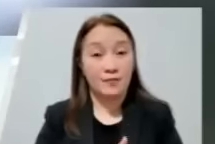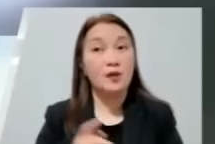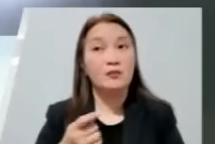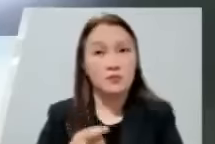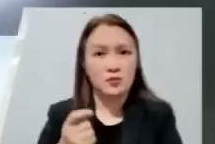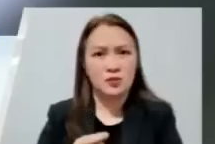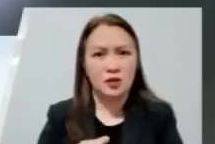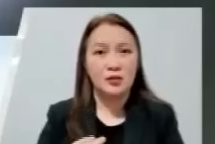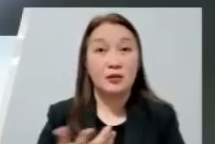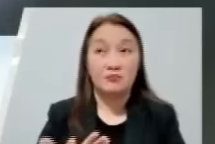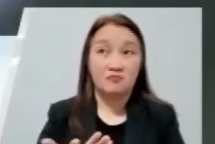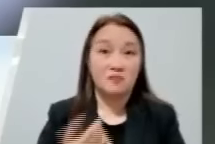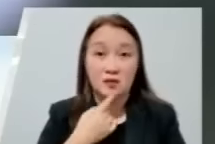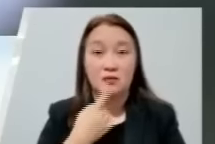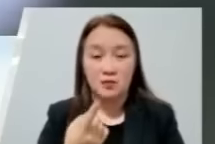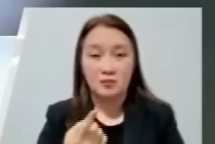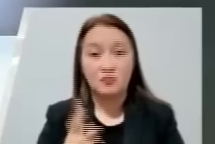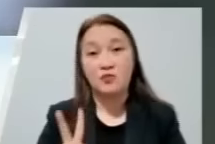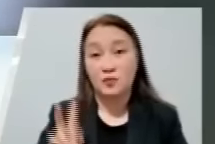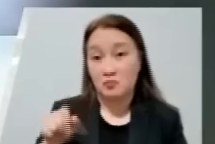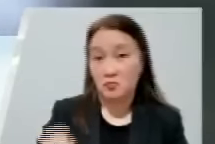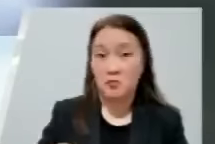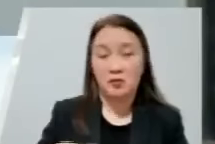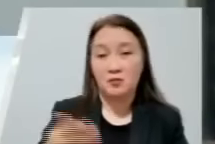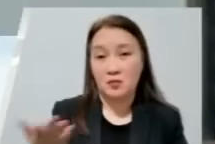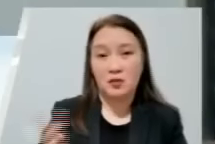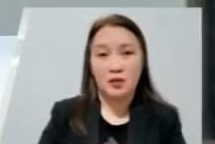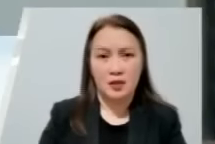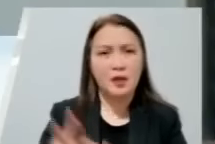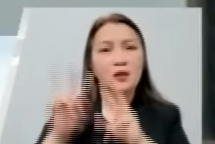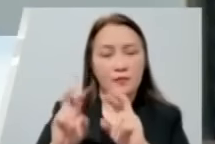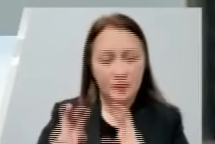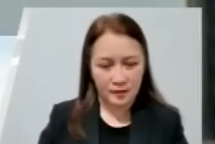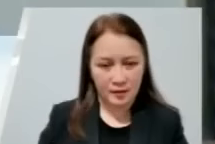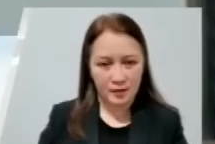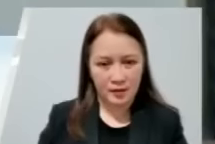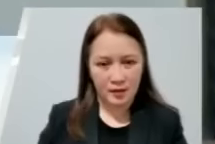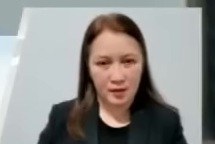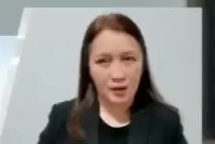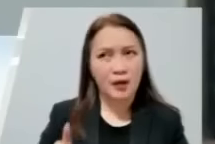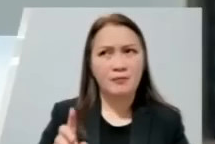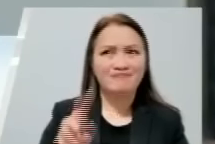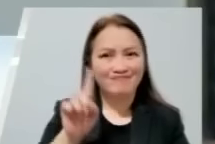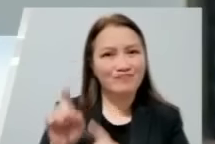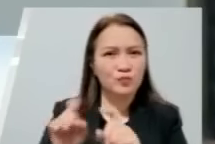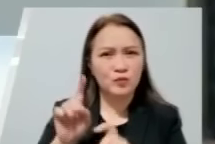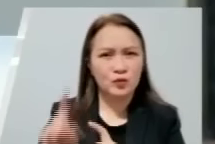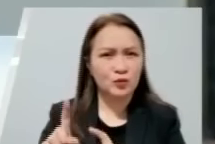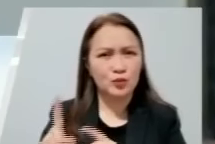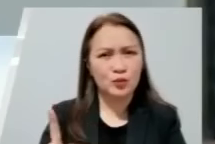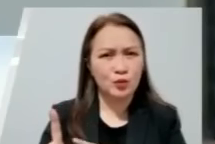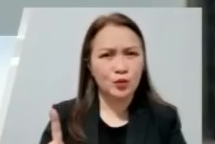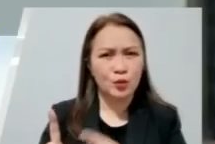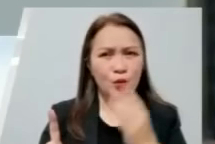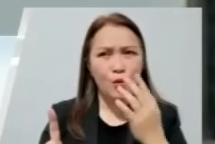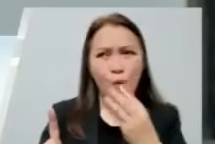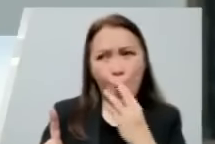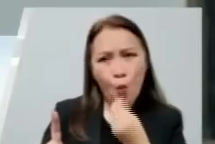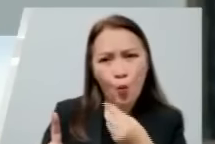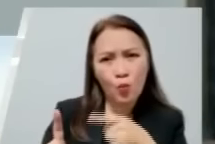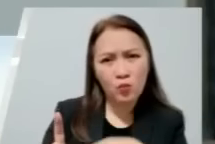Vice President siya, imbestigahan din natin yan. Tatanungin namin siya, sino ba yung pinaghihinalaan mo? Kung ano,